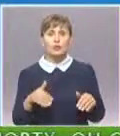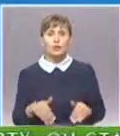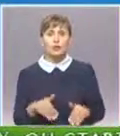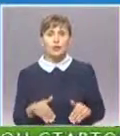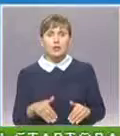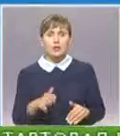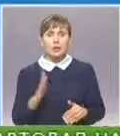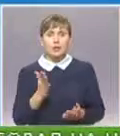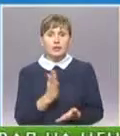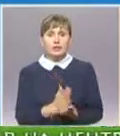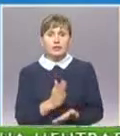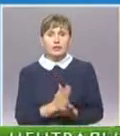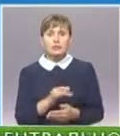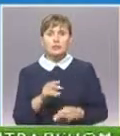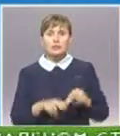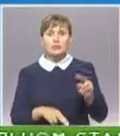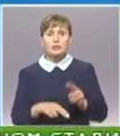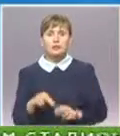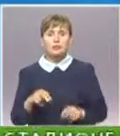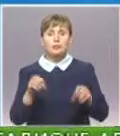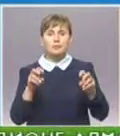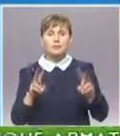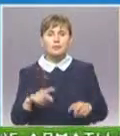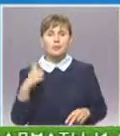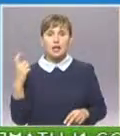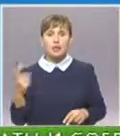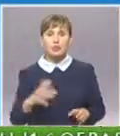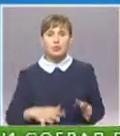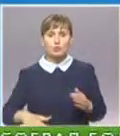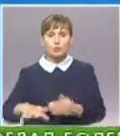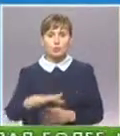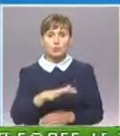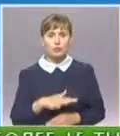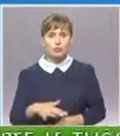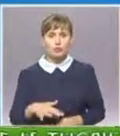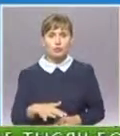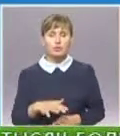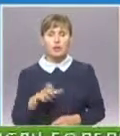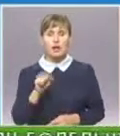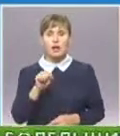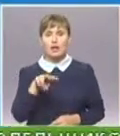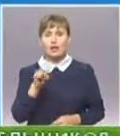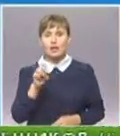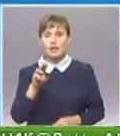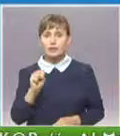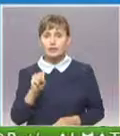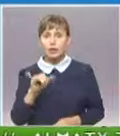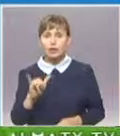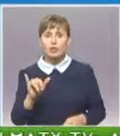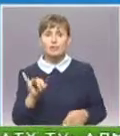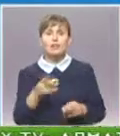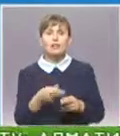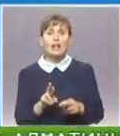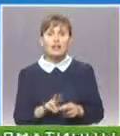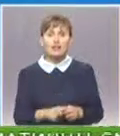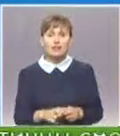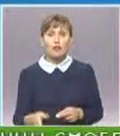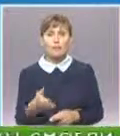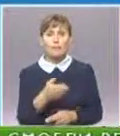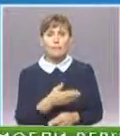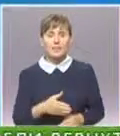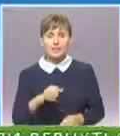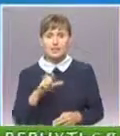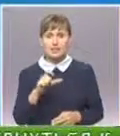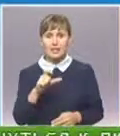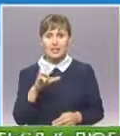будет находиться, и он строится в специальной экономической зоне ССП «Талатау». И поэтому мы для этого СЭЗа